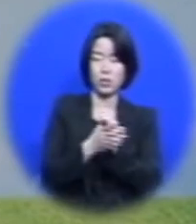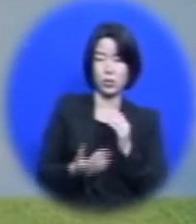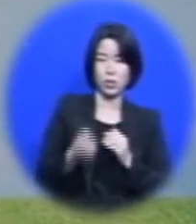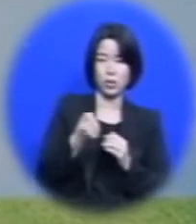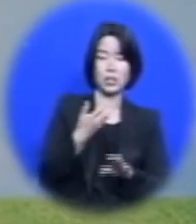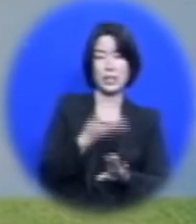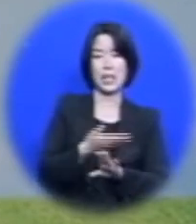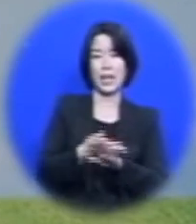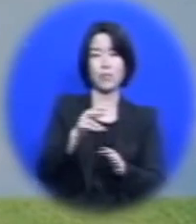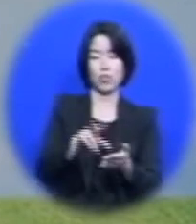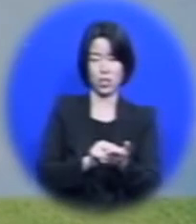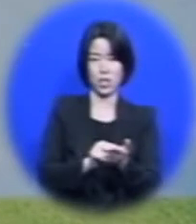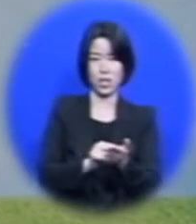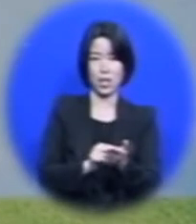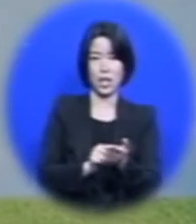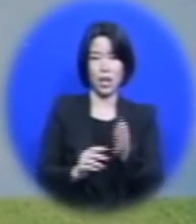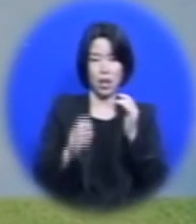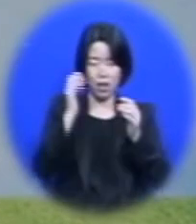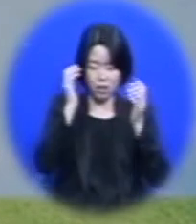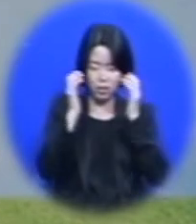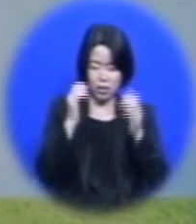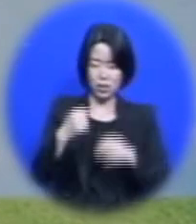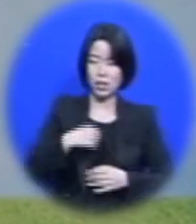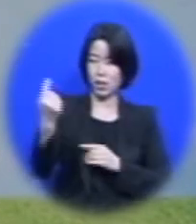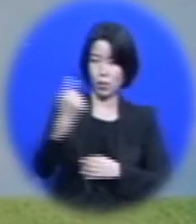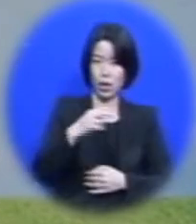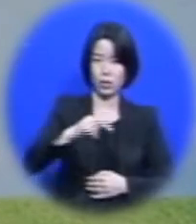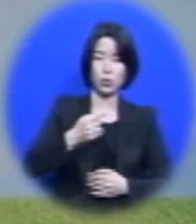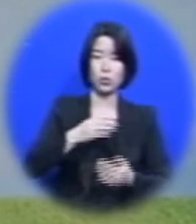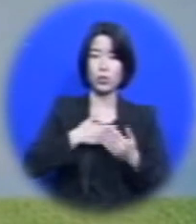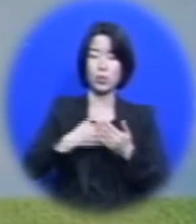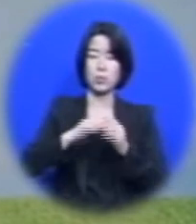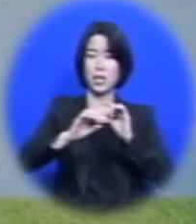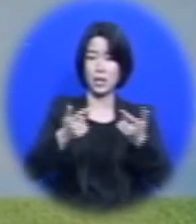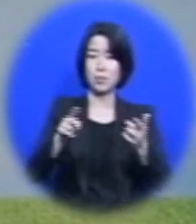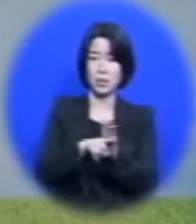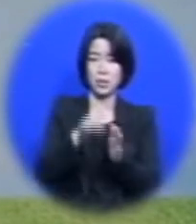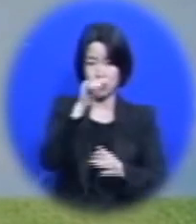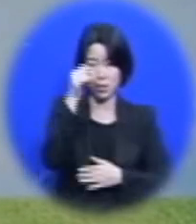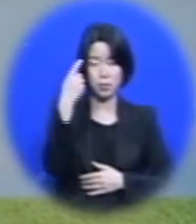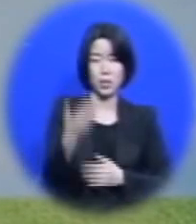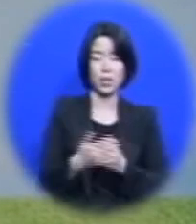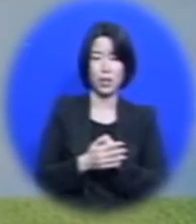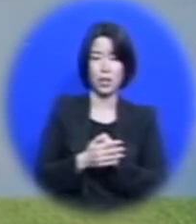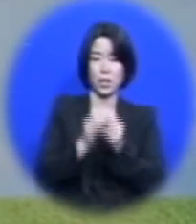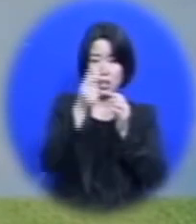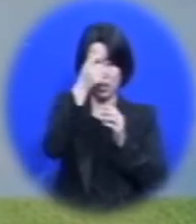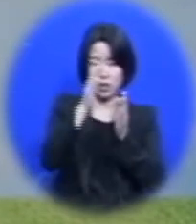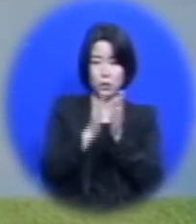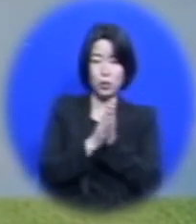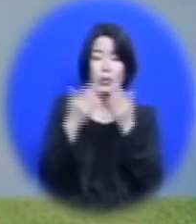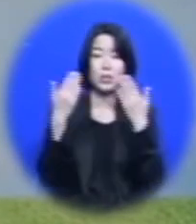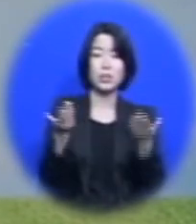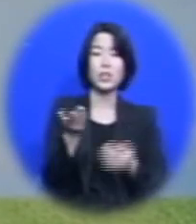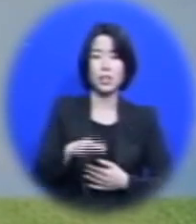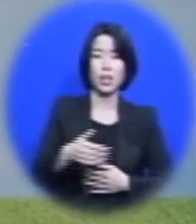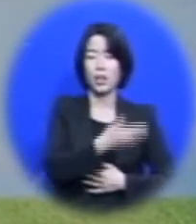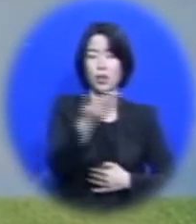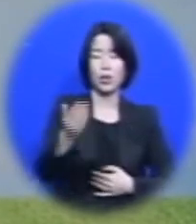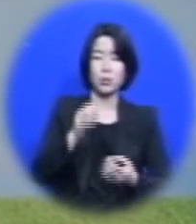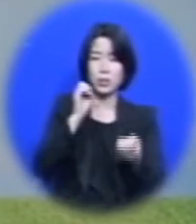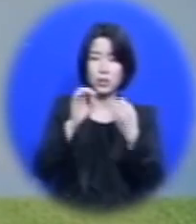문제입니다. 시련이 내게 닥쳐왔을 때 두렵지 않는 믿음이 있습니까? 기도하기는 하는데 여러분